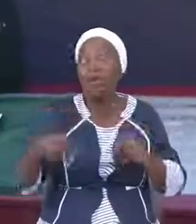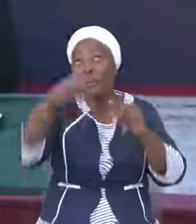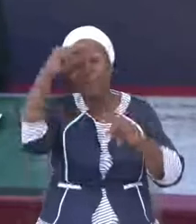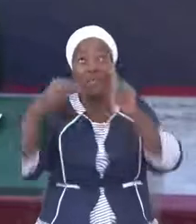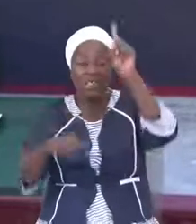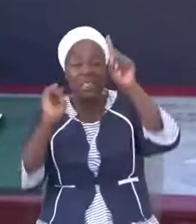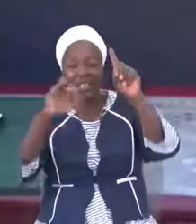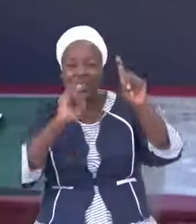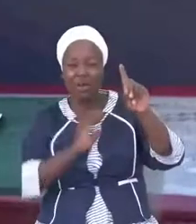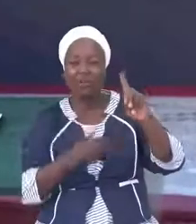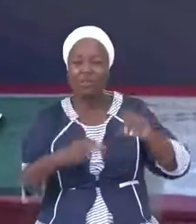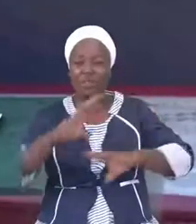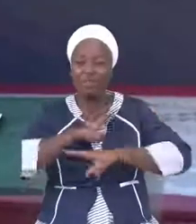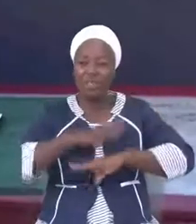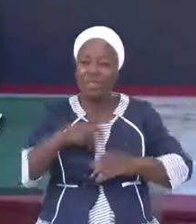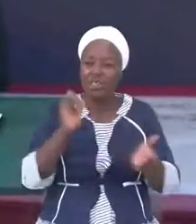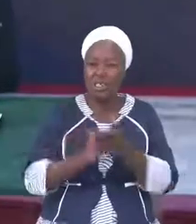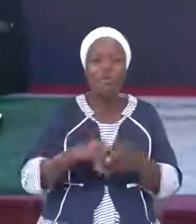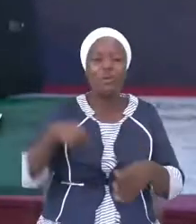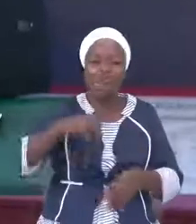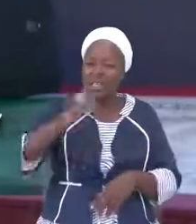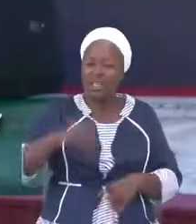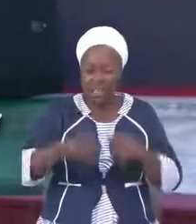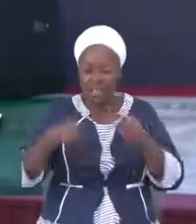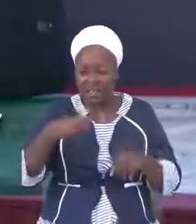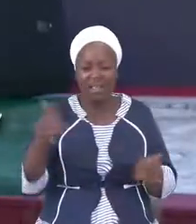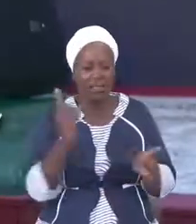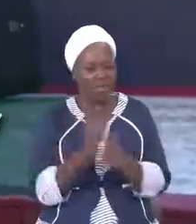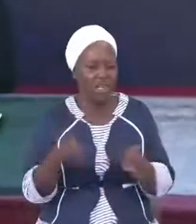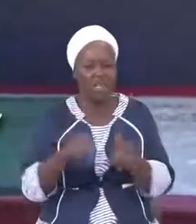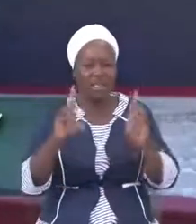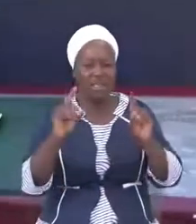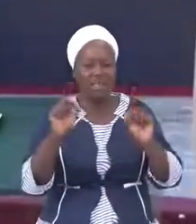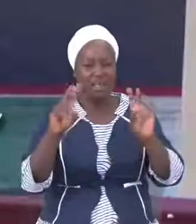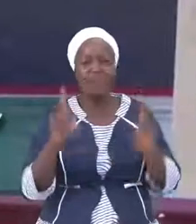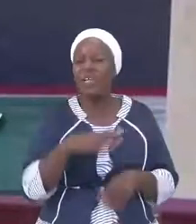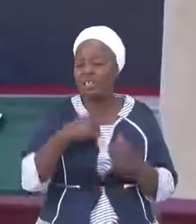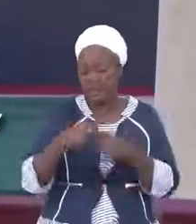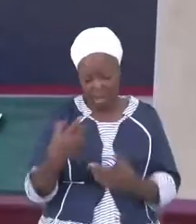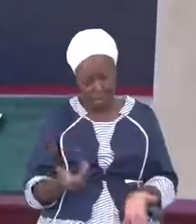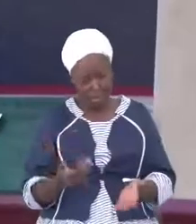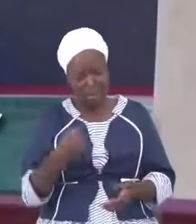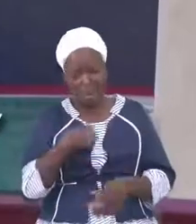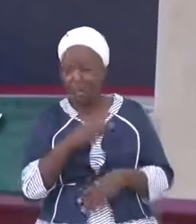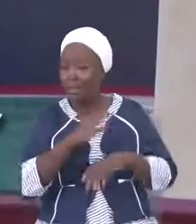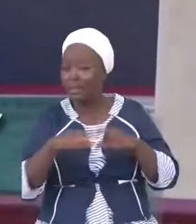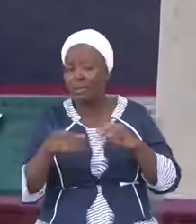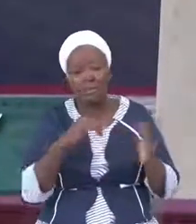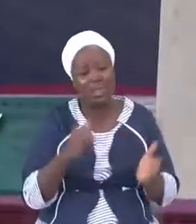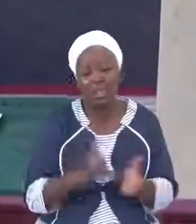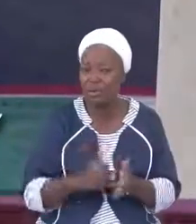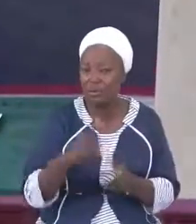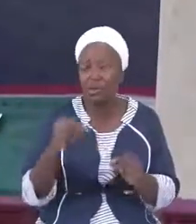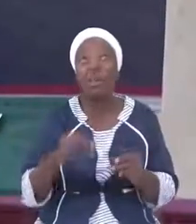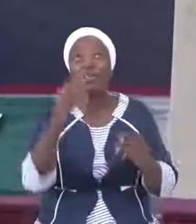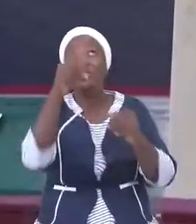rend capable. On ne peut pas dire comme David, qui suis que je fasse cela. Je ne peux pas dire cela parce que il nous